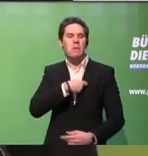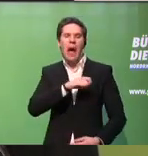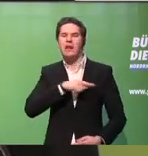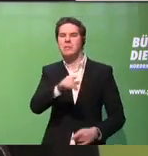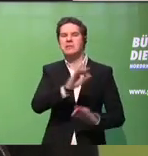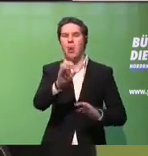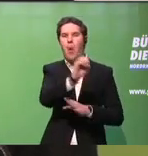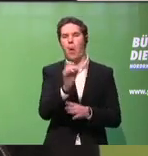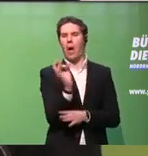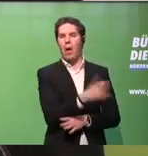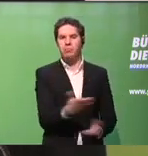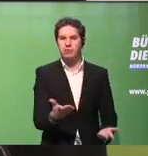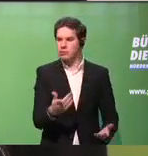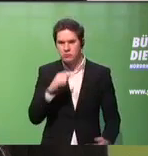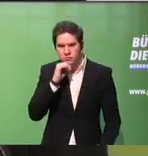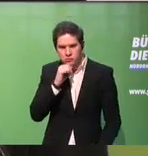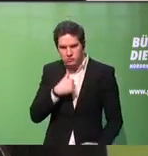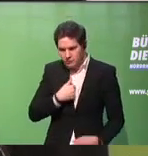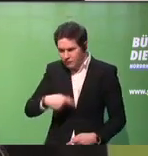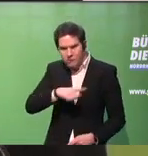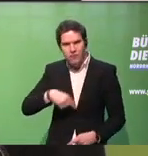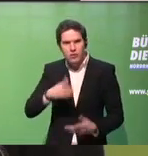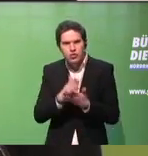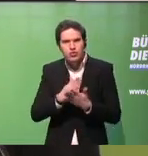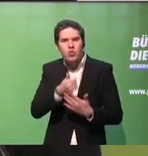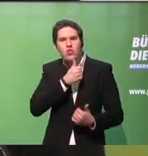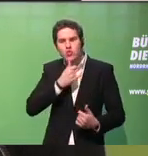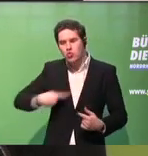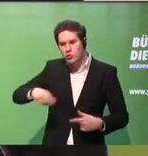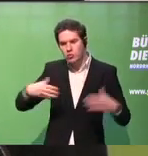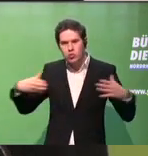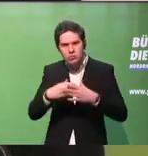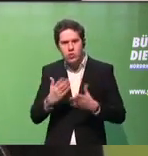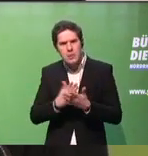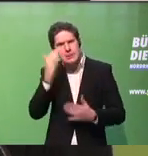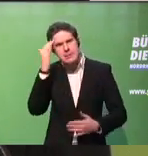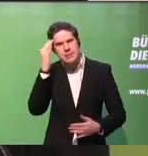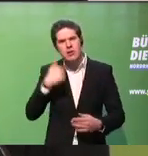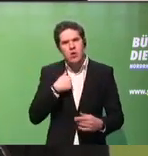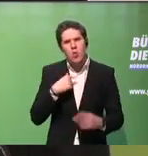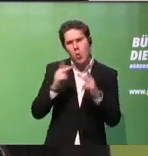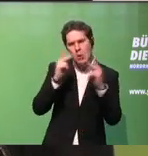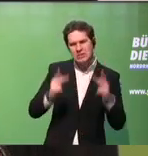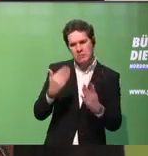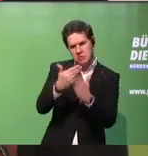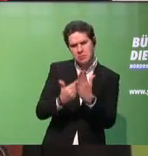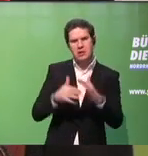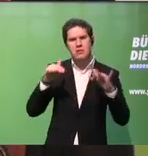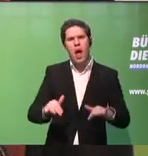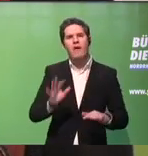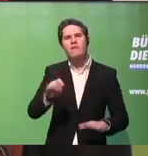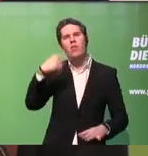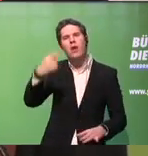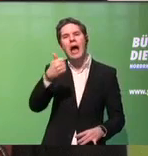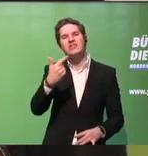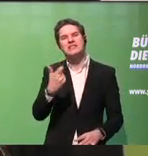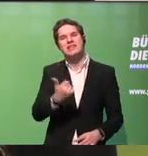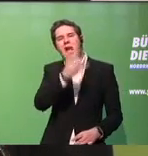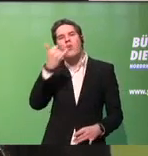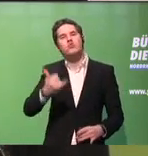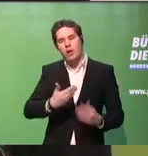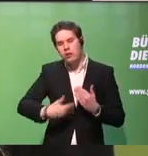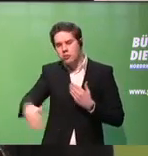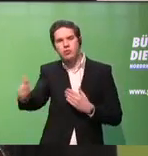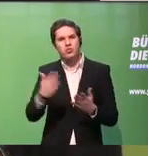Grünen Partei und der Europäischen Grünen Jugend schon Konzepte entwickelt, wie wir die Europäische Union fit machen können fürs 21. Jahrhundert. Mit einem Green